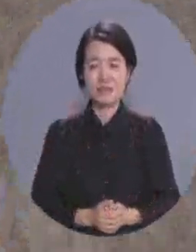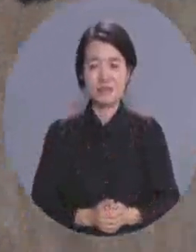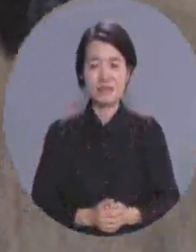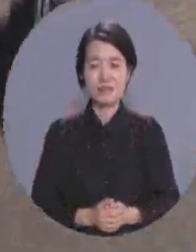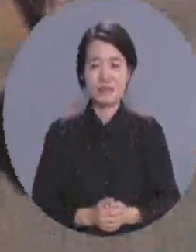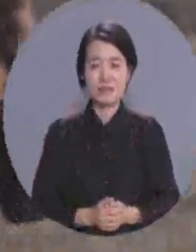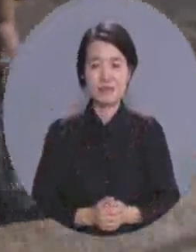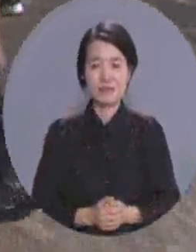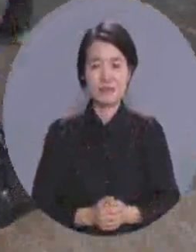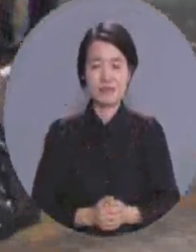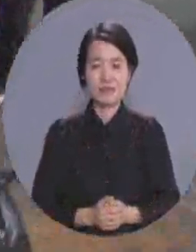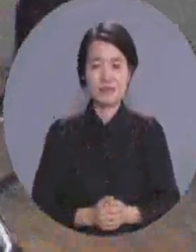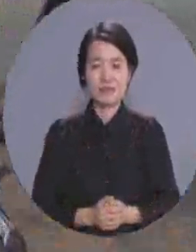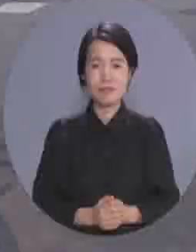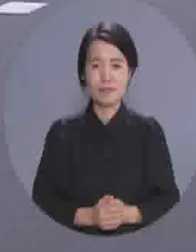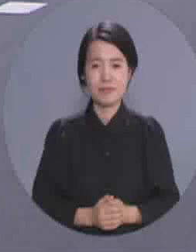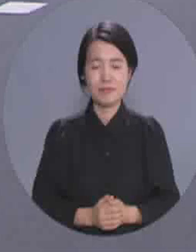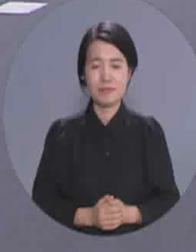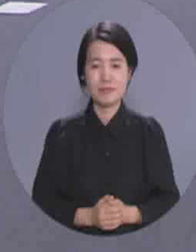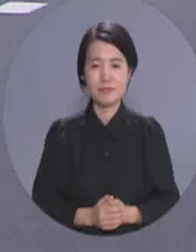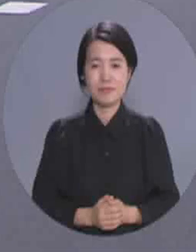뉴스 문형철입니다